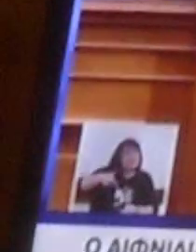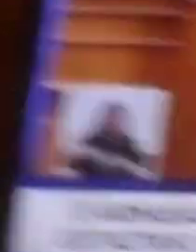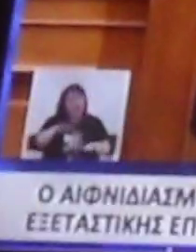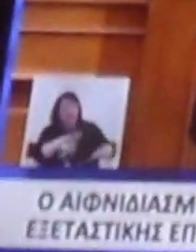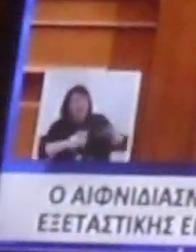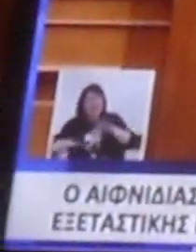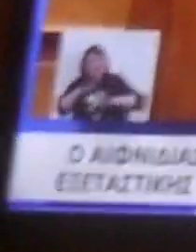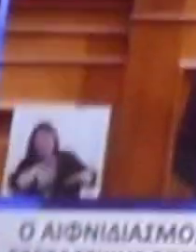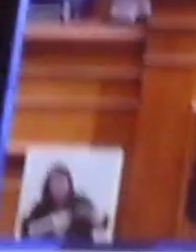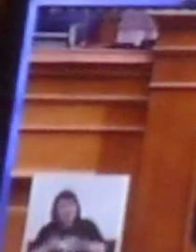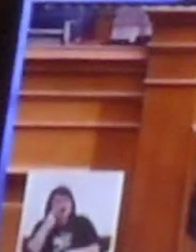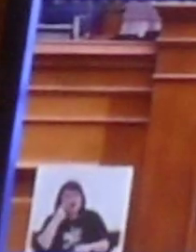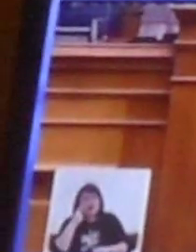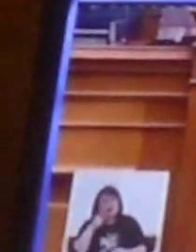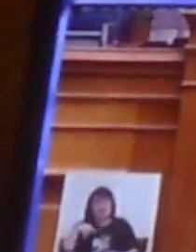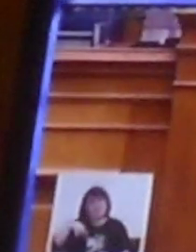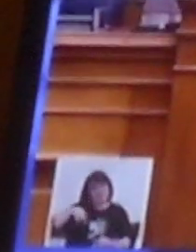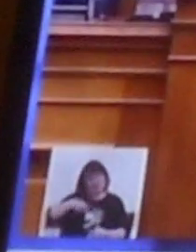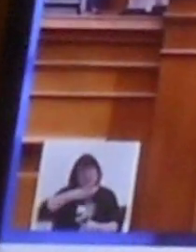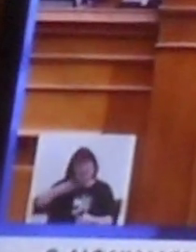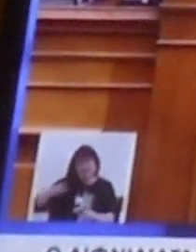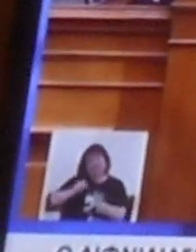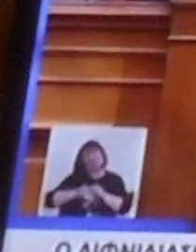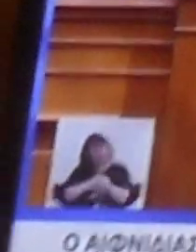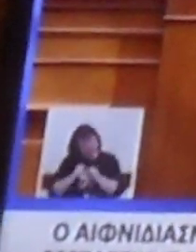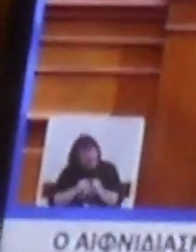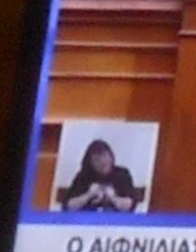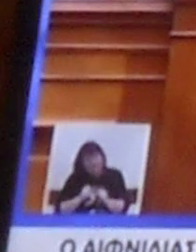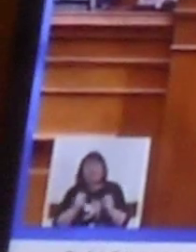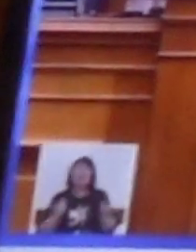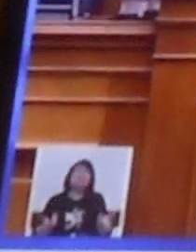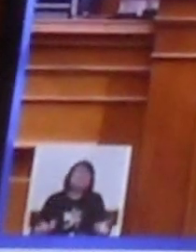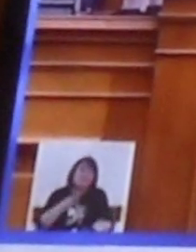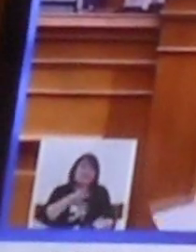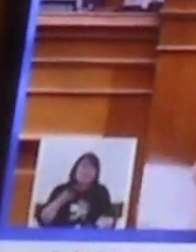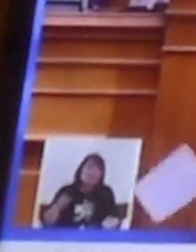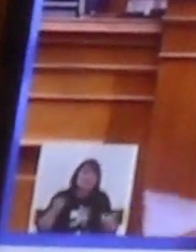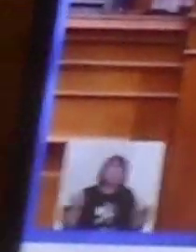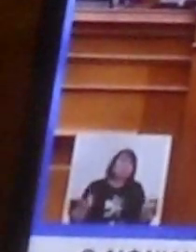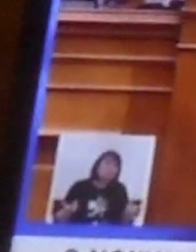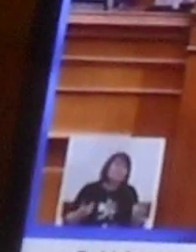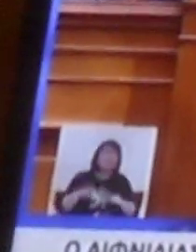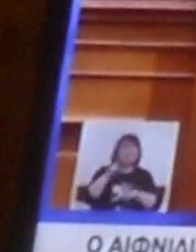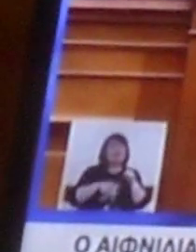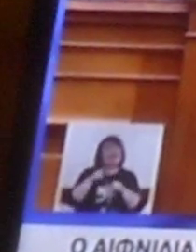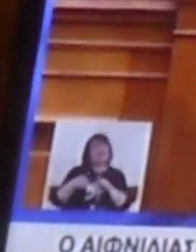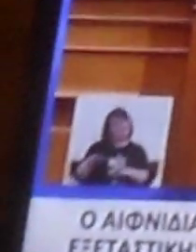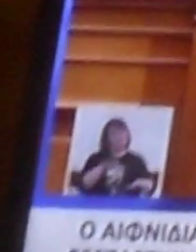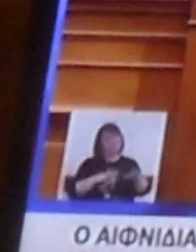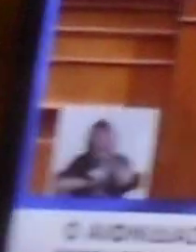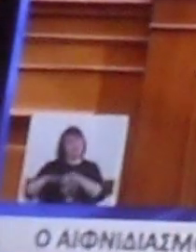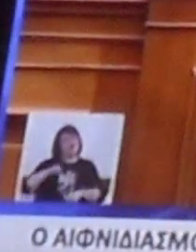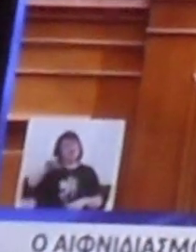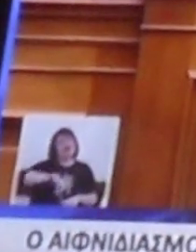συγκαταθέσεις και υπογραφές. Υπογράψτε να τελειώνουμε. Αυτό θέλουν οι Έλληνες πολίτες.